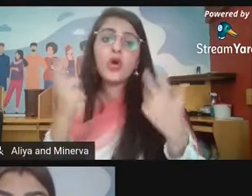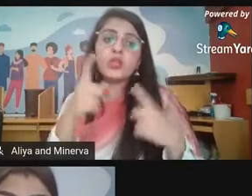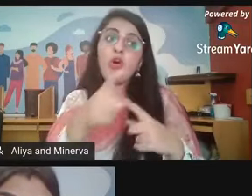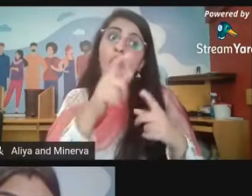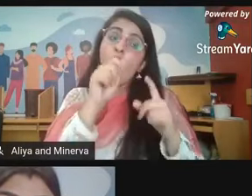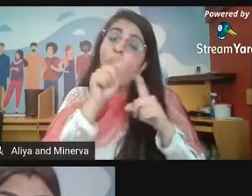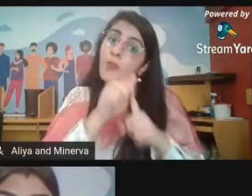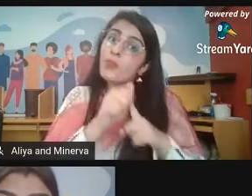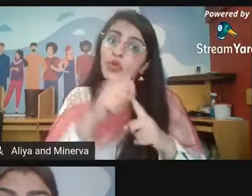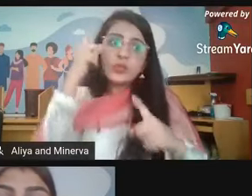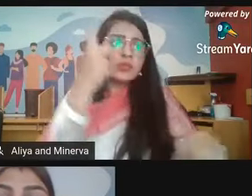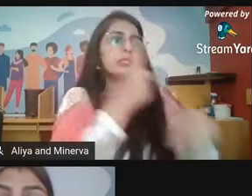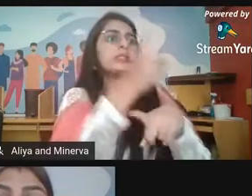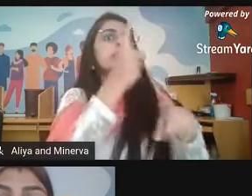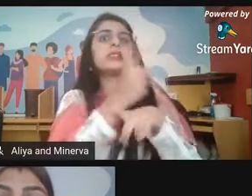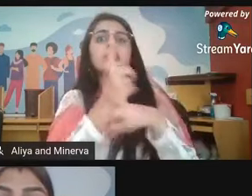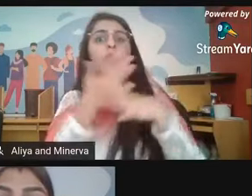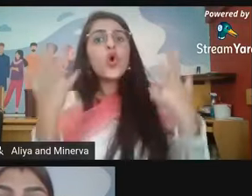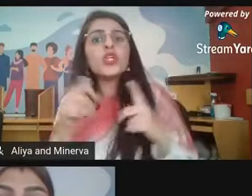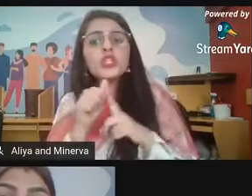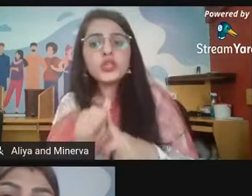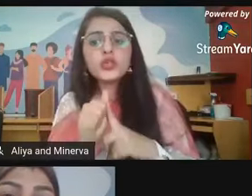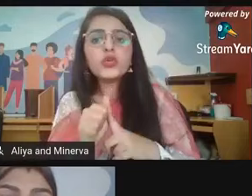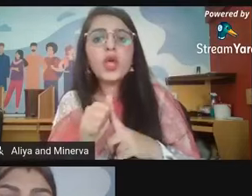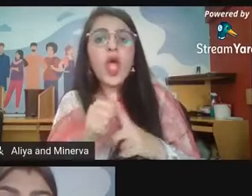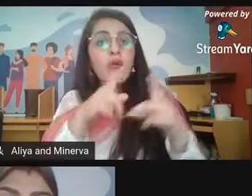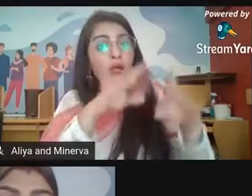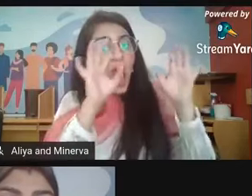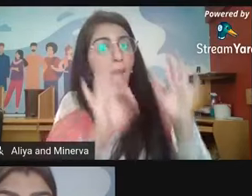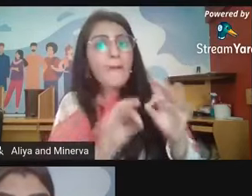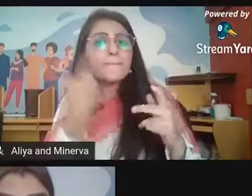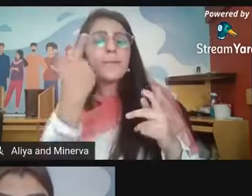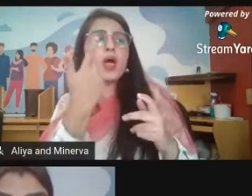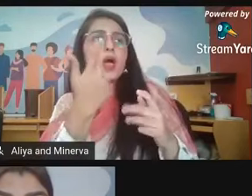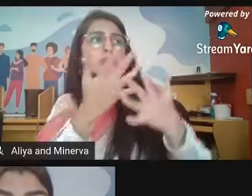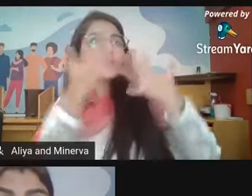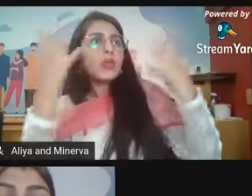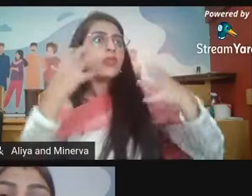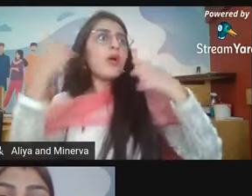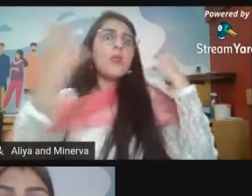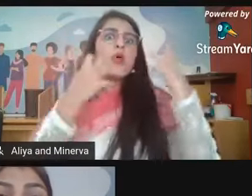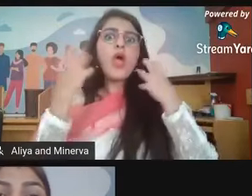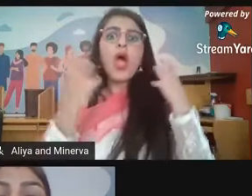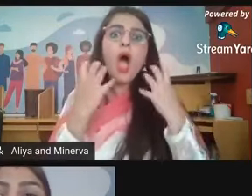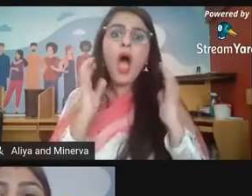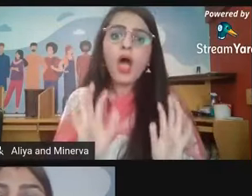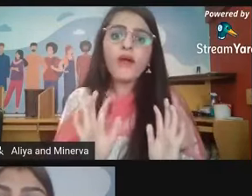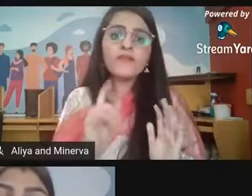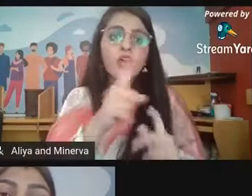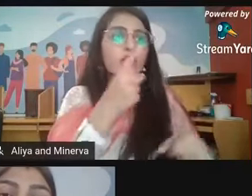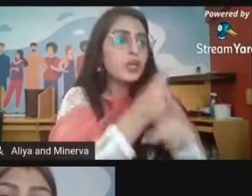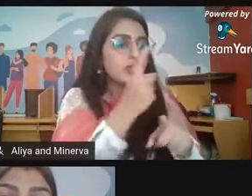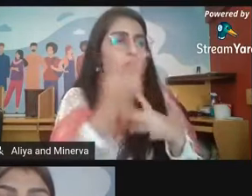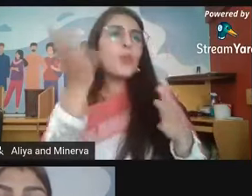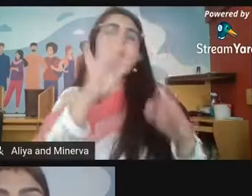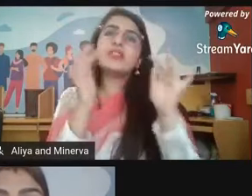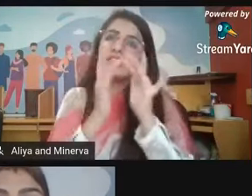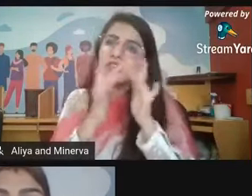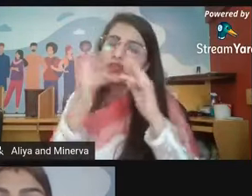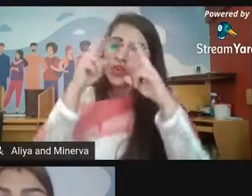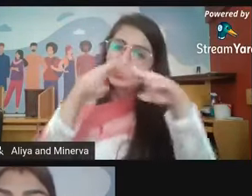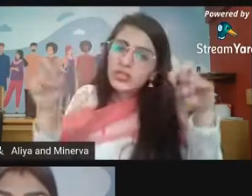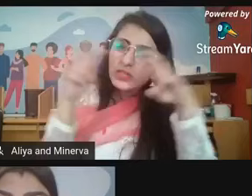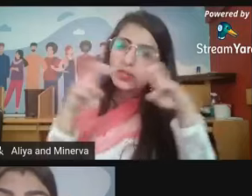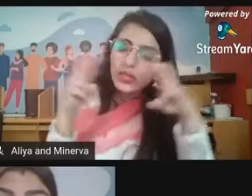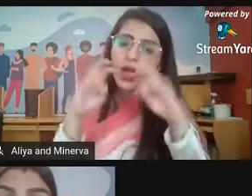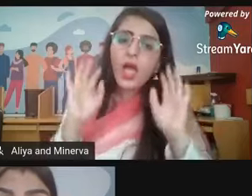proper time to educate them about this because matlab us waqt hi paranoia ki height sabse zyada hoti hai, uske baad to phir you have internet, you learn things